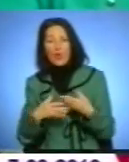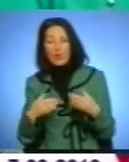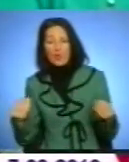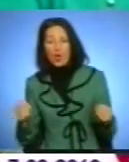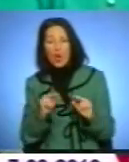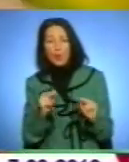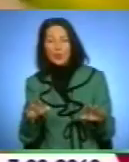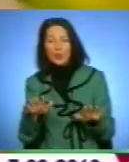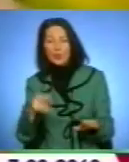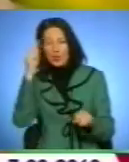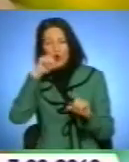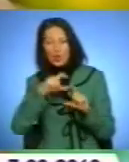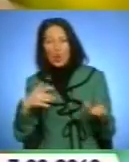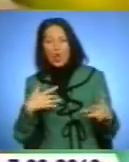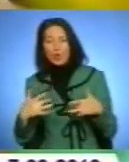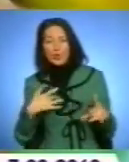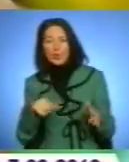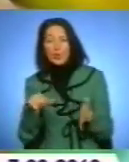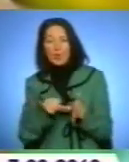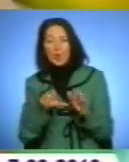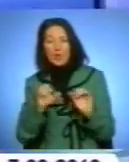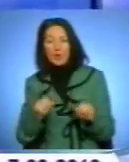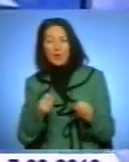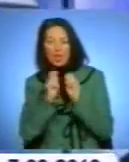концертом, представники влади – подарунками.